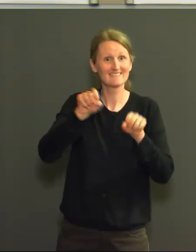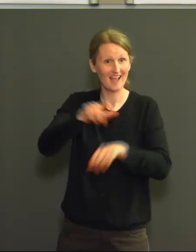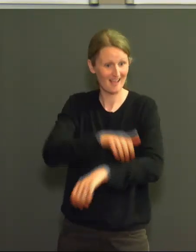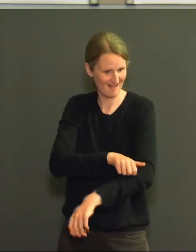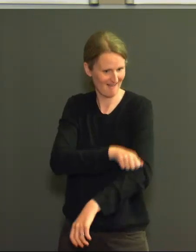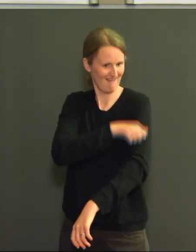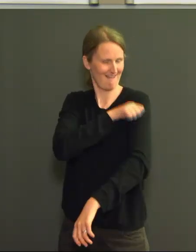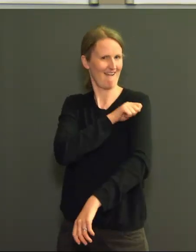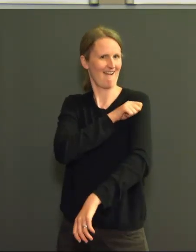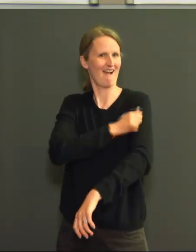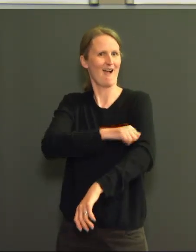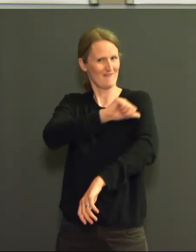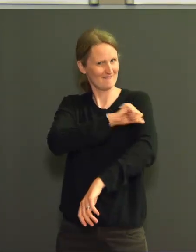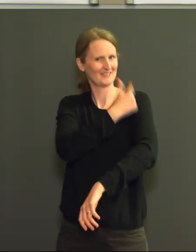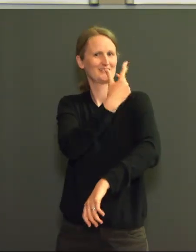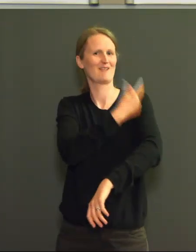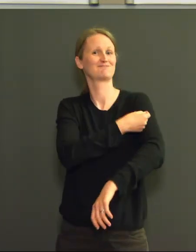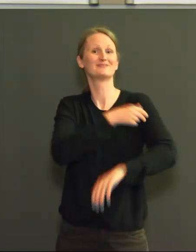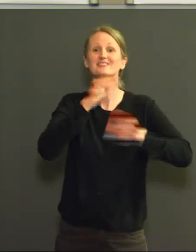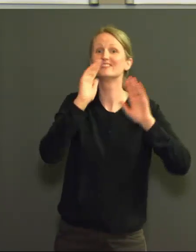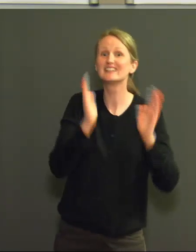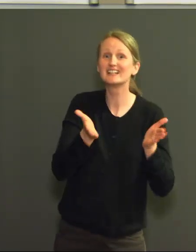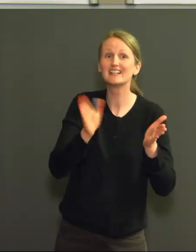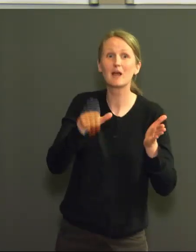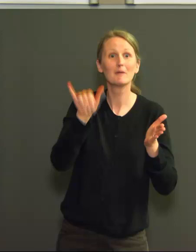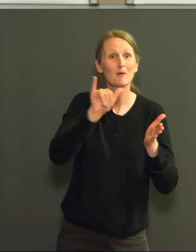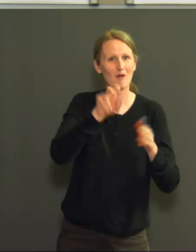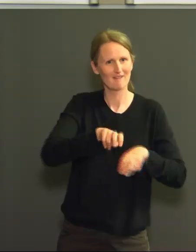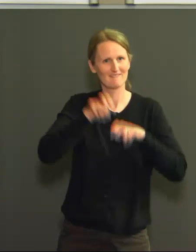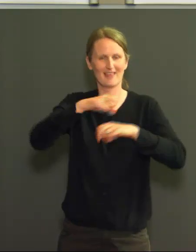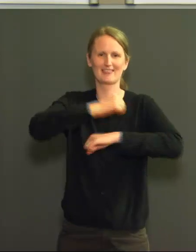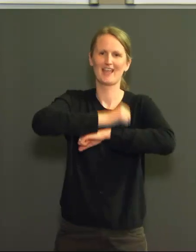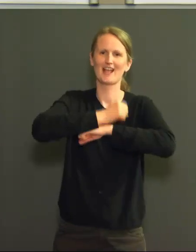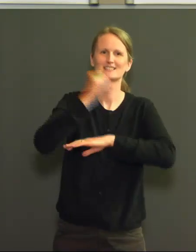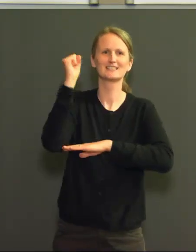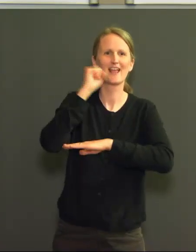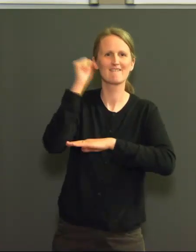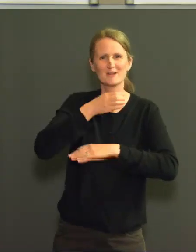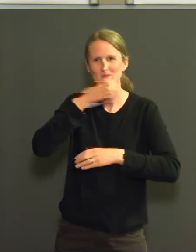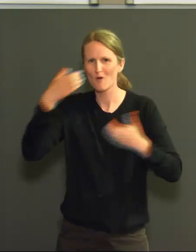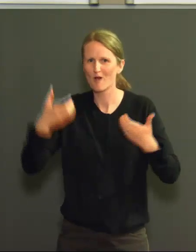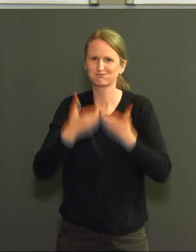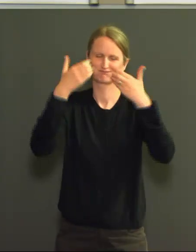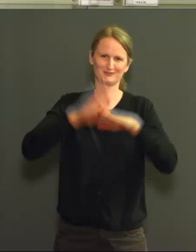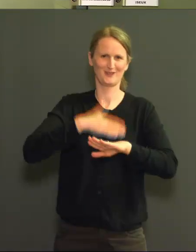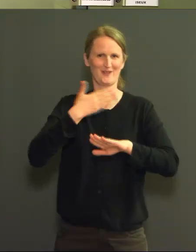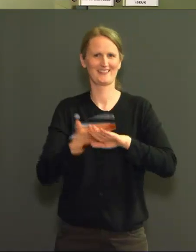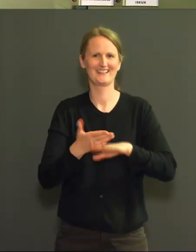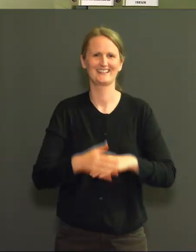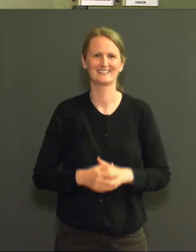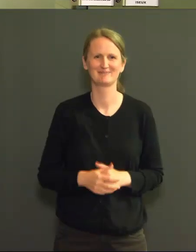à votre santé sur une terrasse toujours ensoleillée. Je vous remercie pour votre attention.